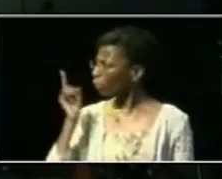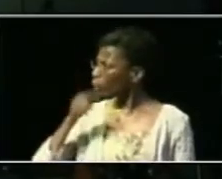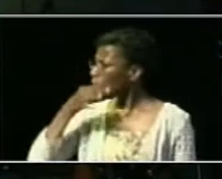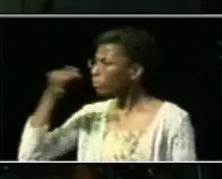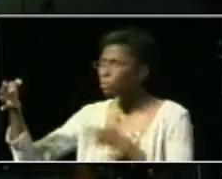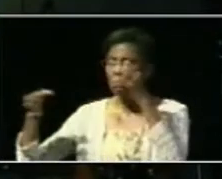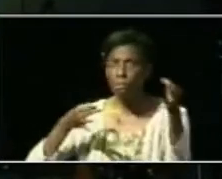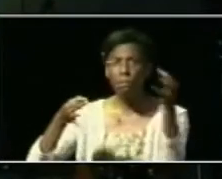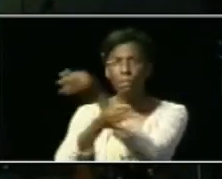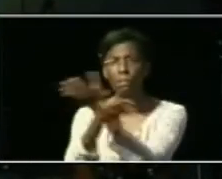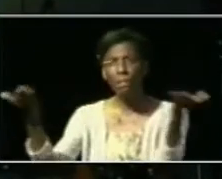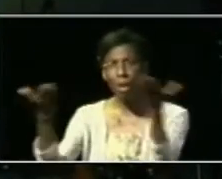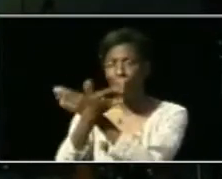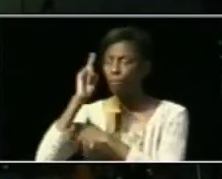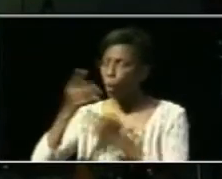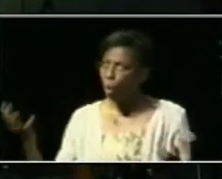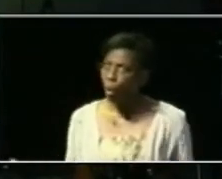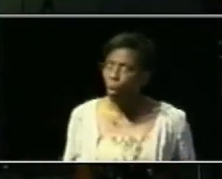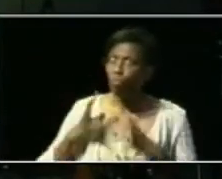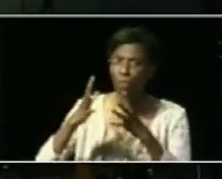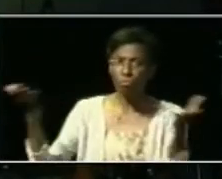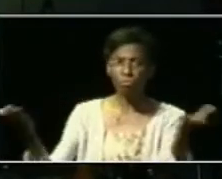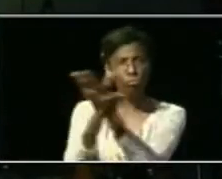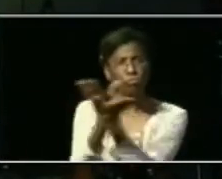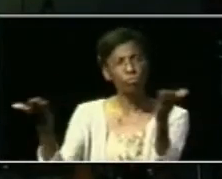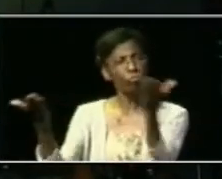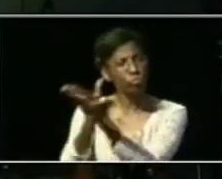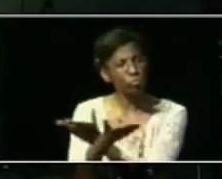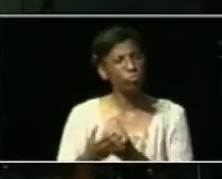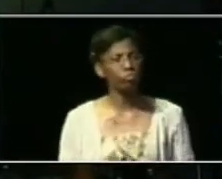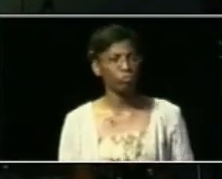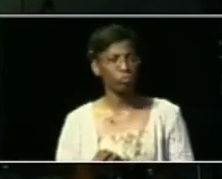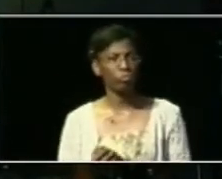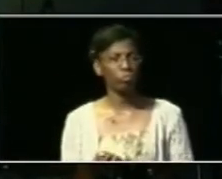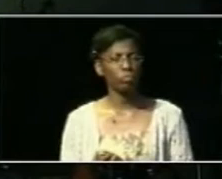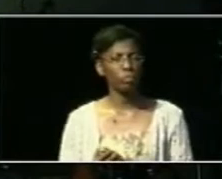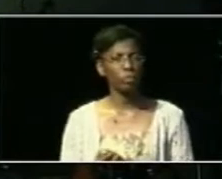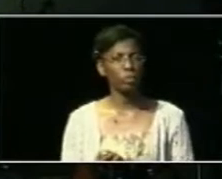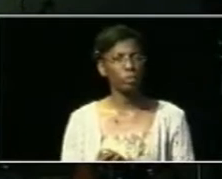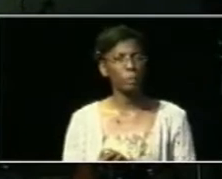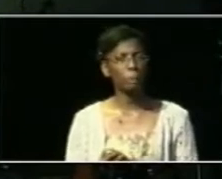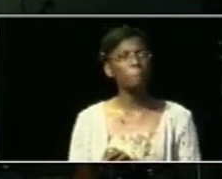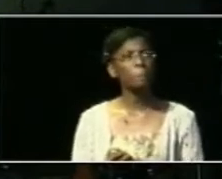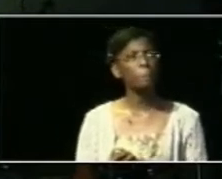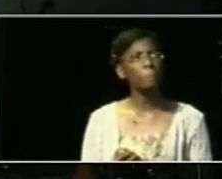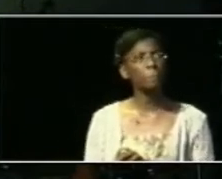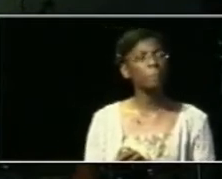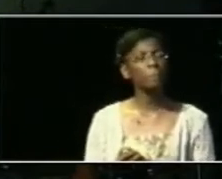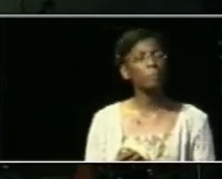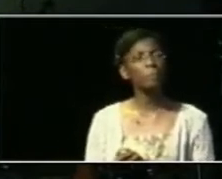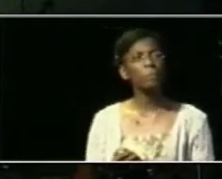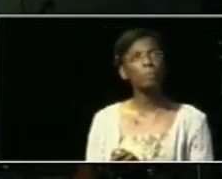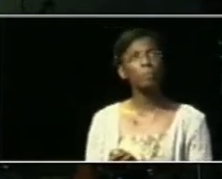mutuellement. We need to encourage each other in the Lord. Nous devons nous encourager mutuellement dans le Seigneur. He goes on to